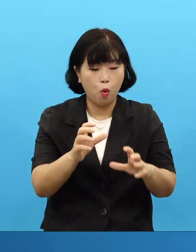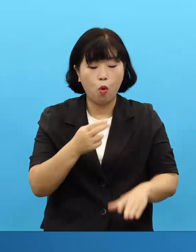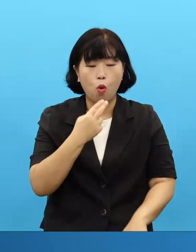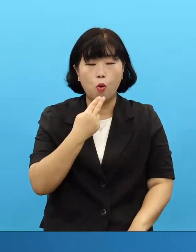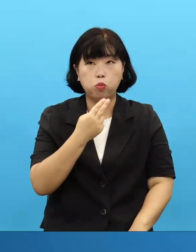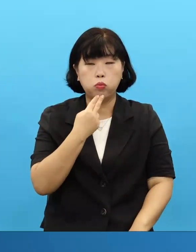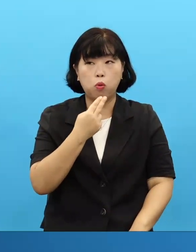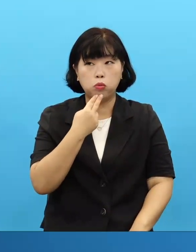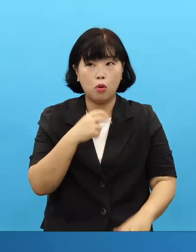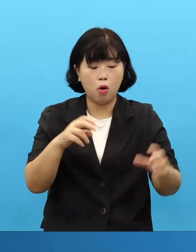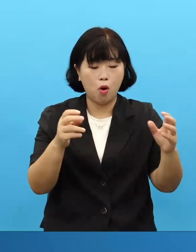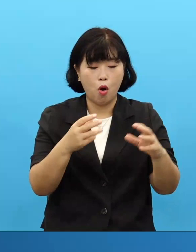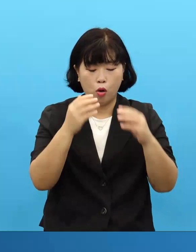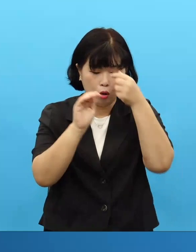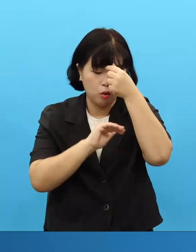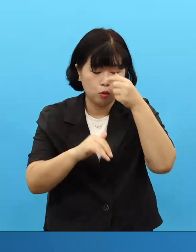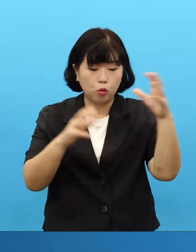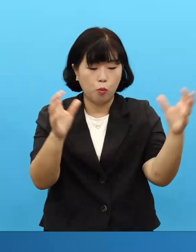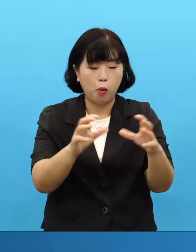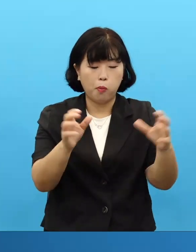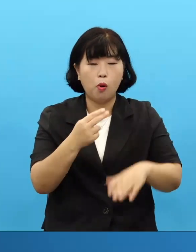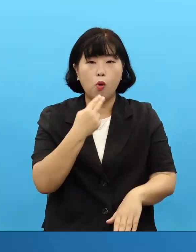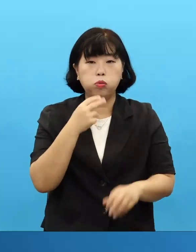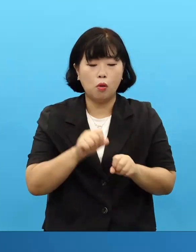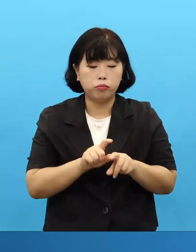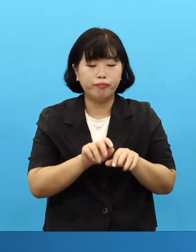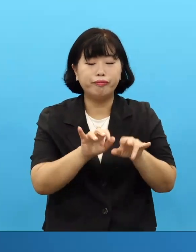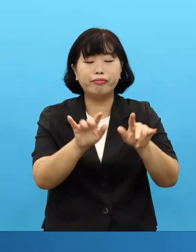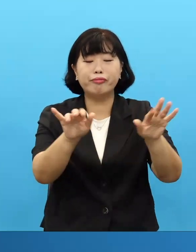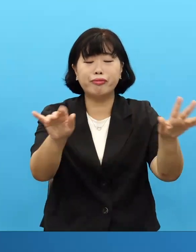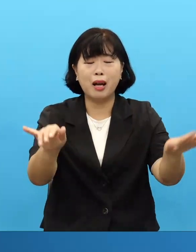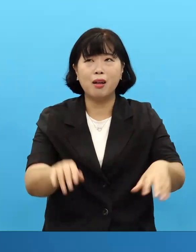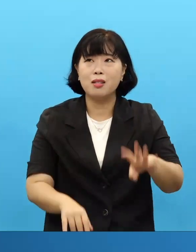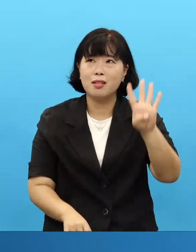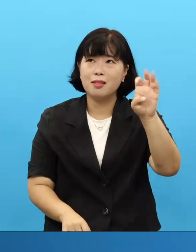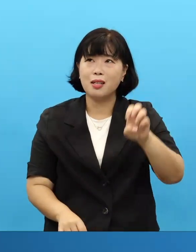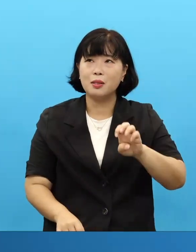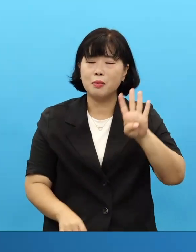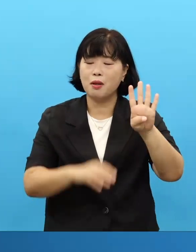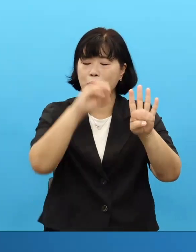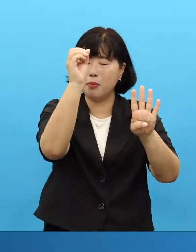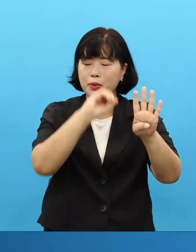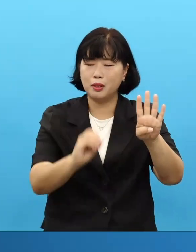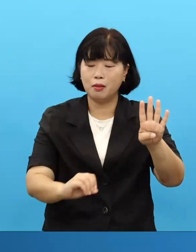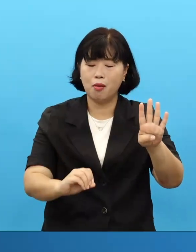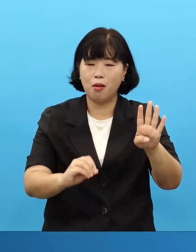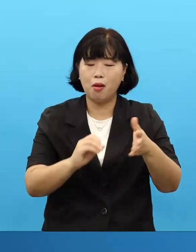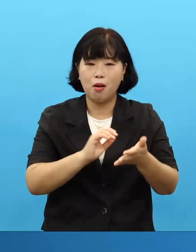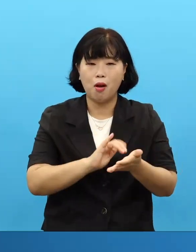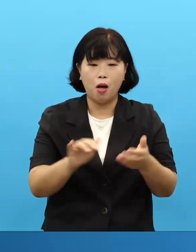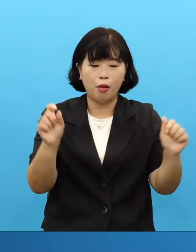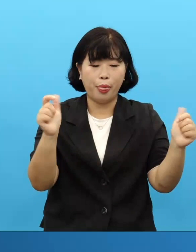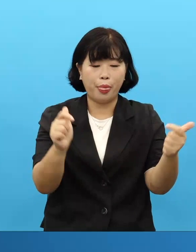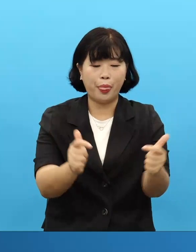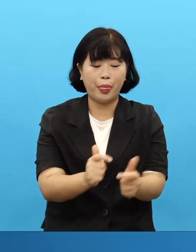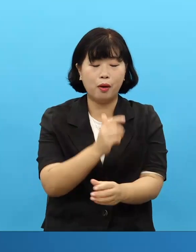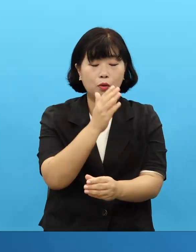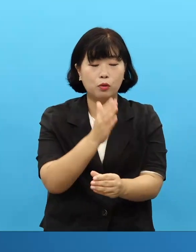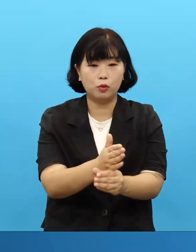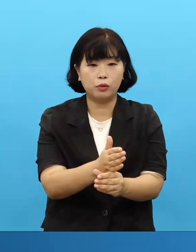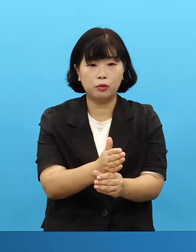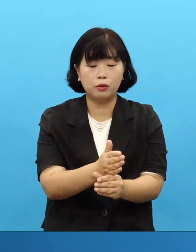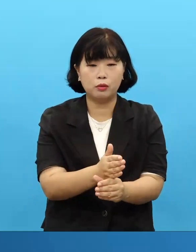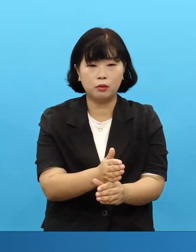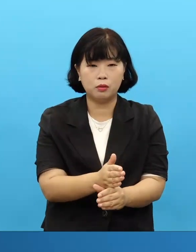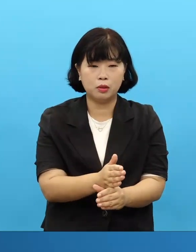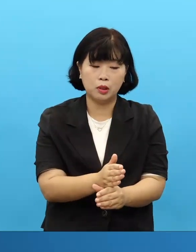44%. And that's why we see that 44% of the churches of Korea, their churches where church members do not gather. 자, 여러분 인생이 그렇게 되면 안